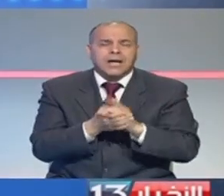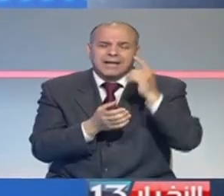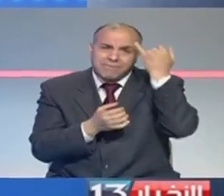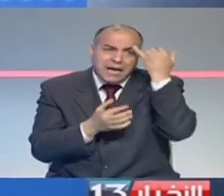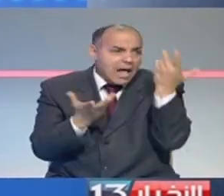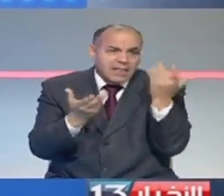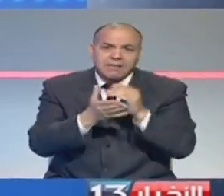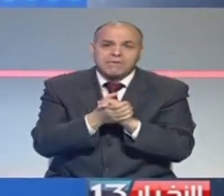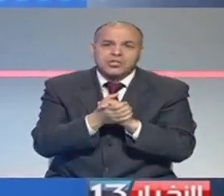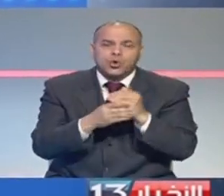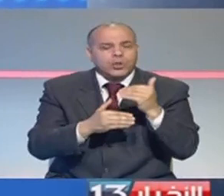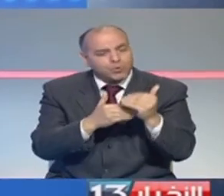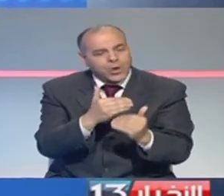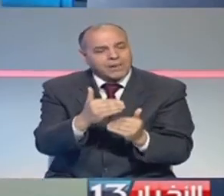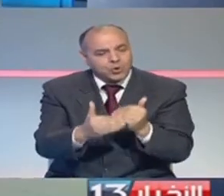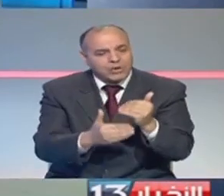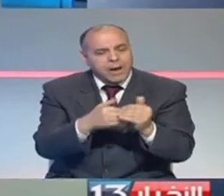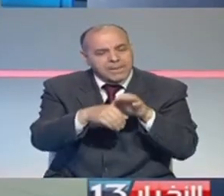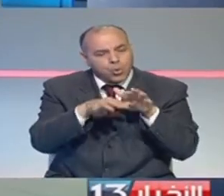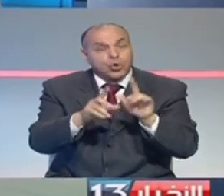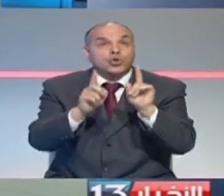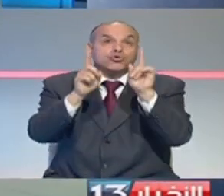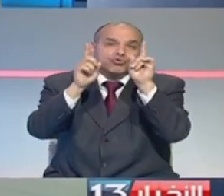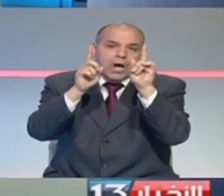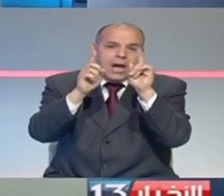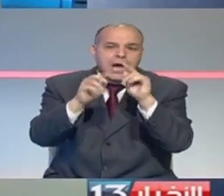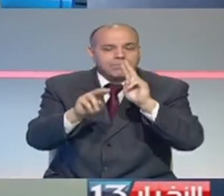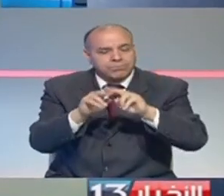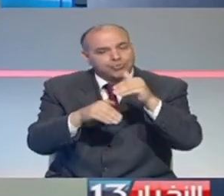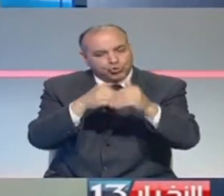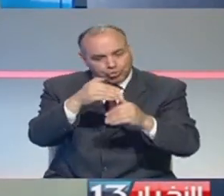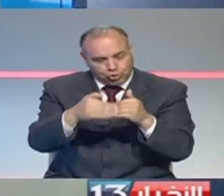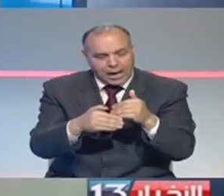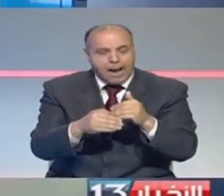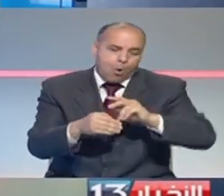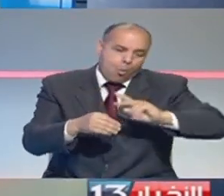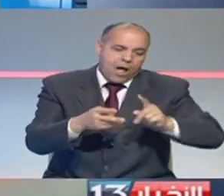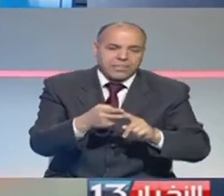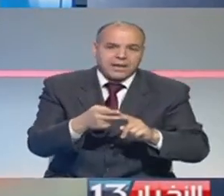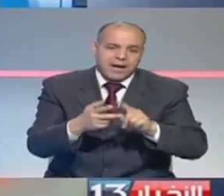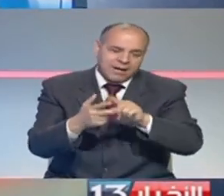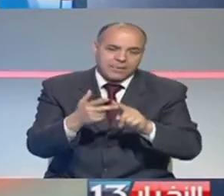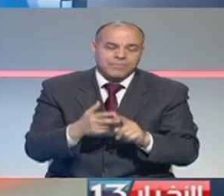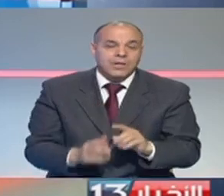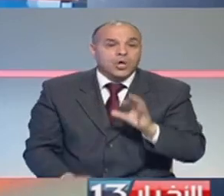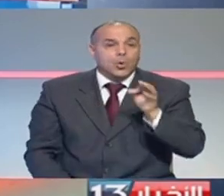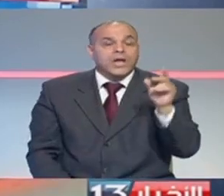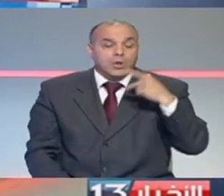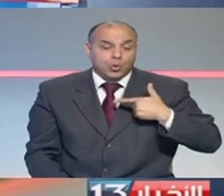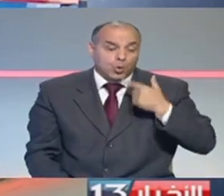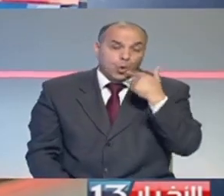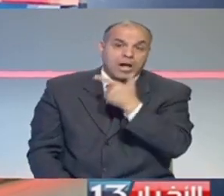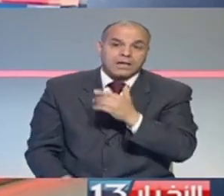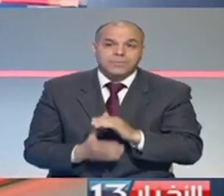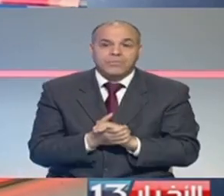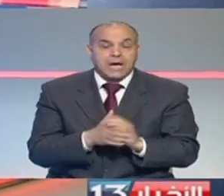هذه باش نقعد نجريو في الوباء، وإن شاء الله كان الأمور تستقر نجم نتعداو المرحلة أخرى. نعم دكتور بوجدارية،